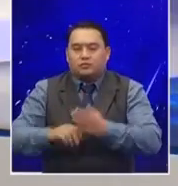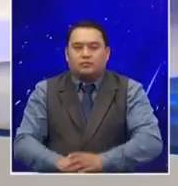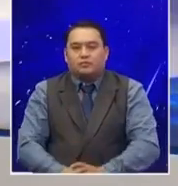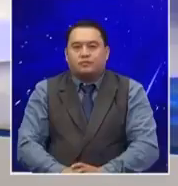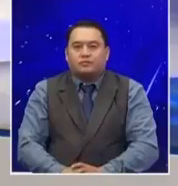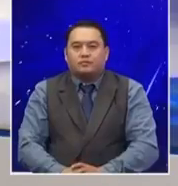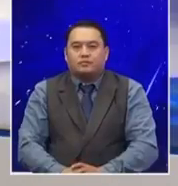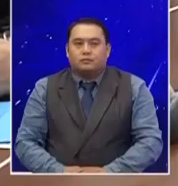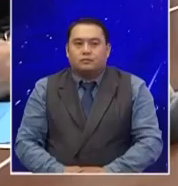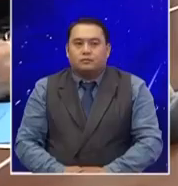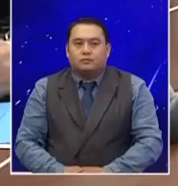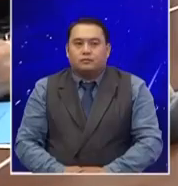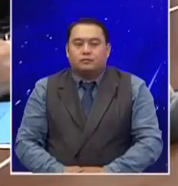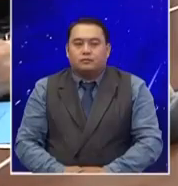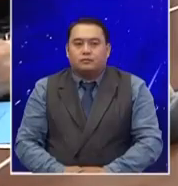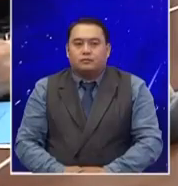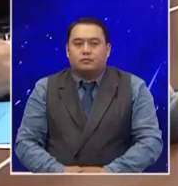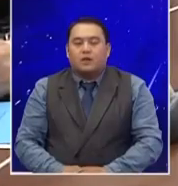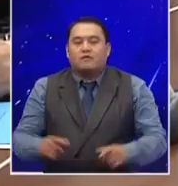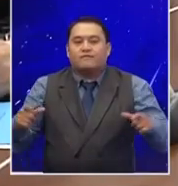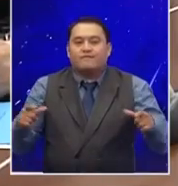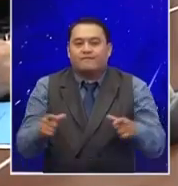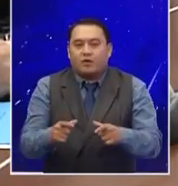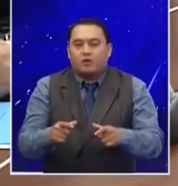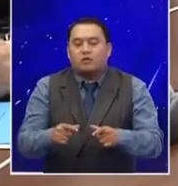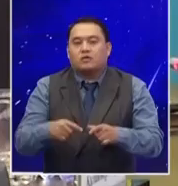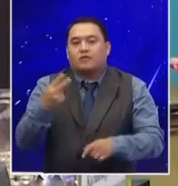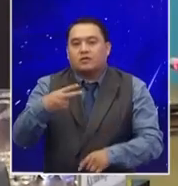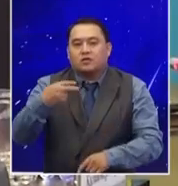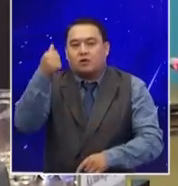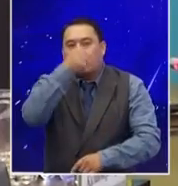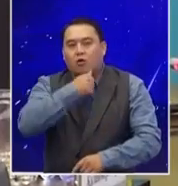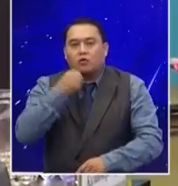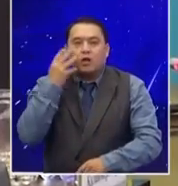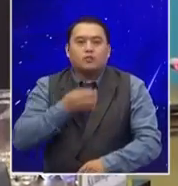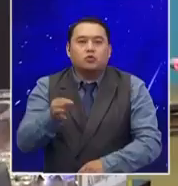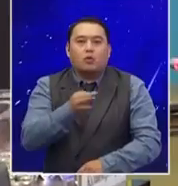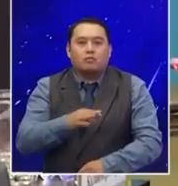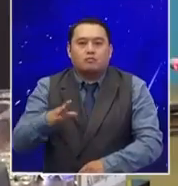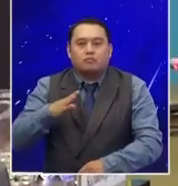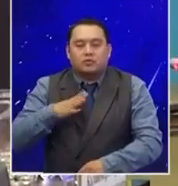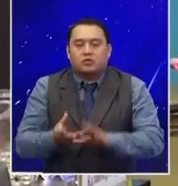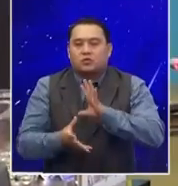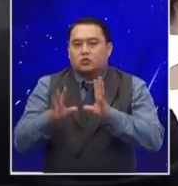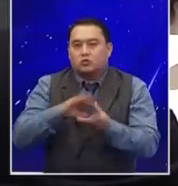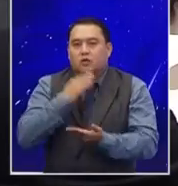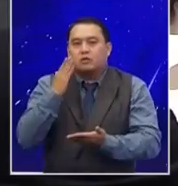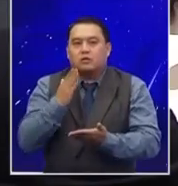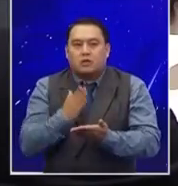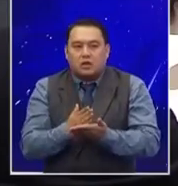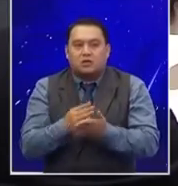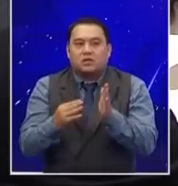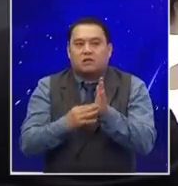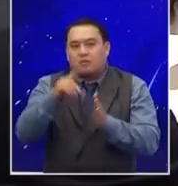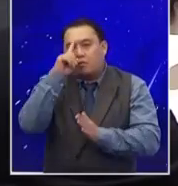Тамир Анитов. Несмотря на пандемию коронавируса, 2020 год для Алматинской области стал плодотворным. По итогам 9